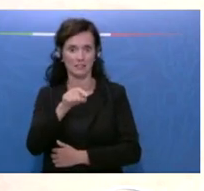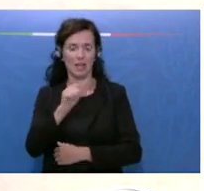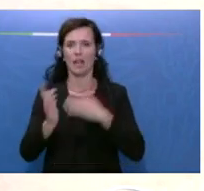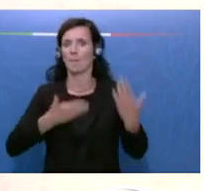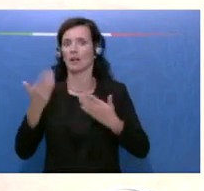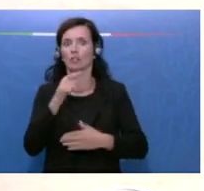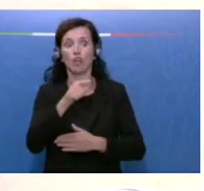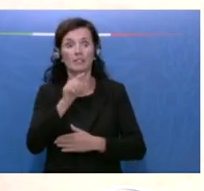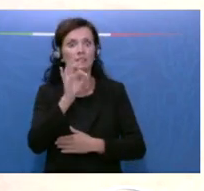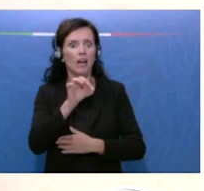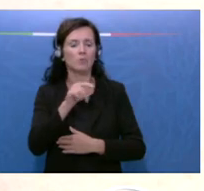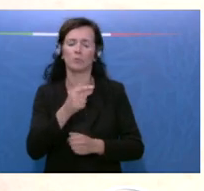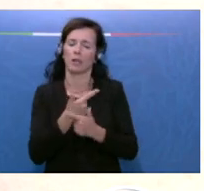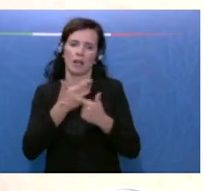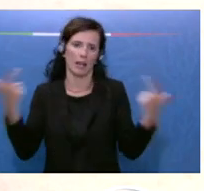gravissima